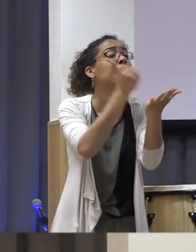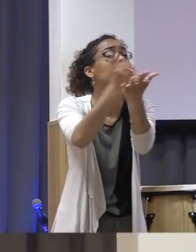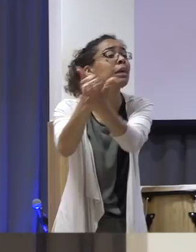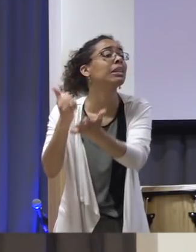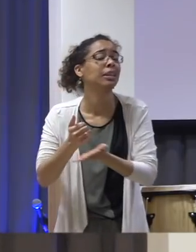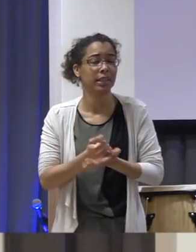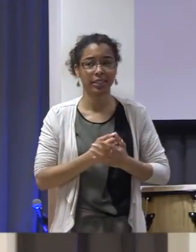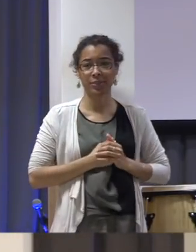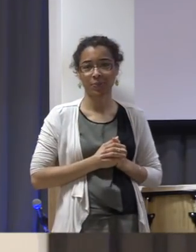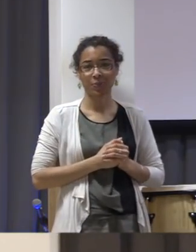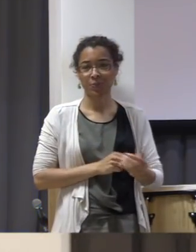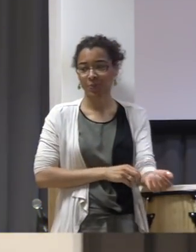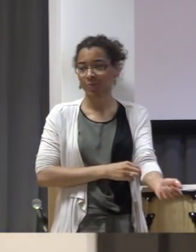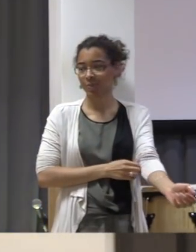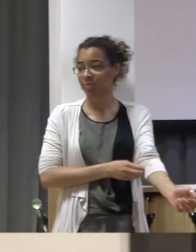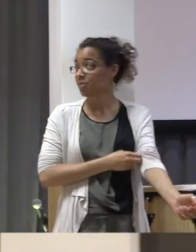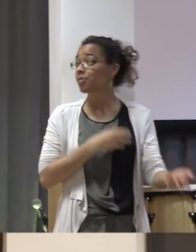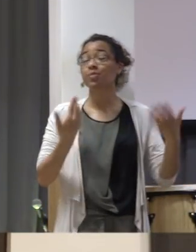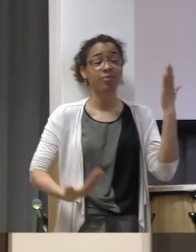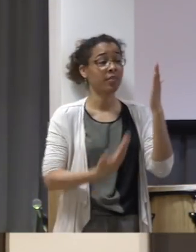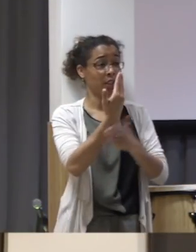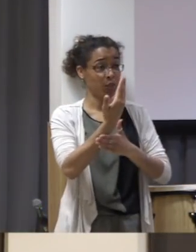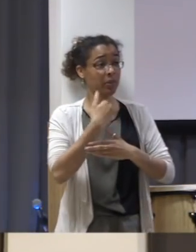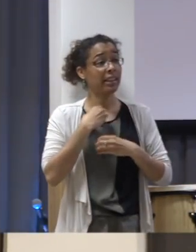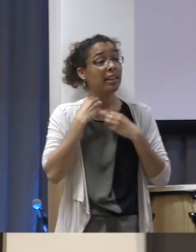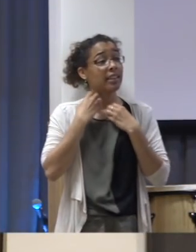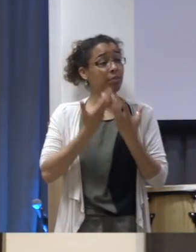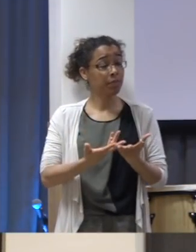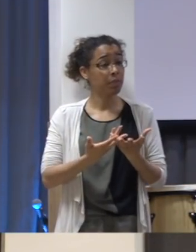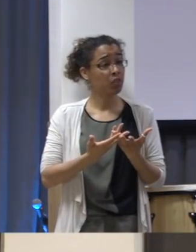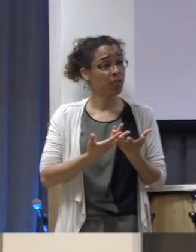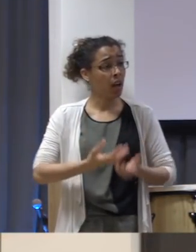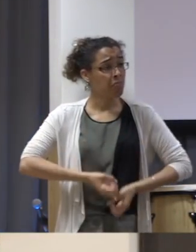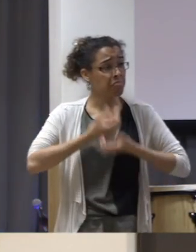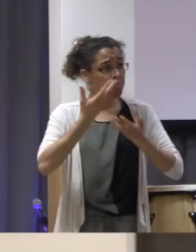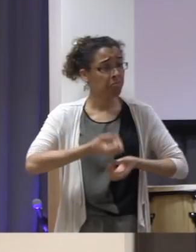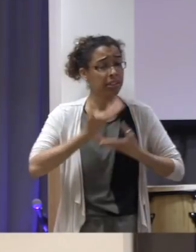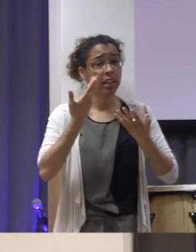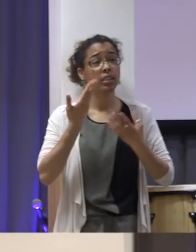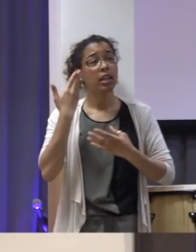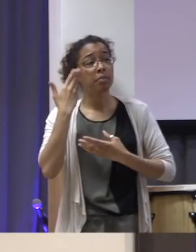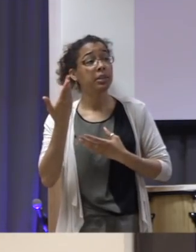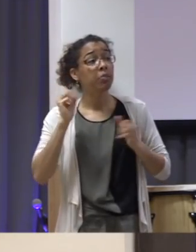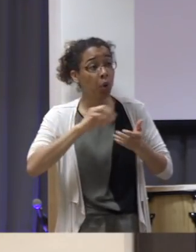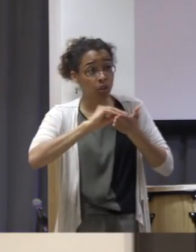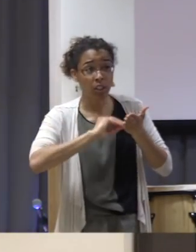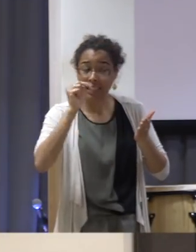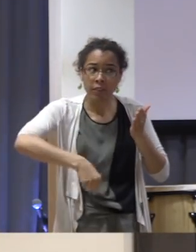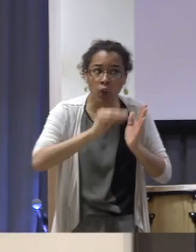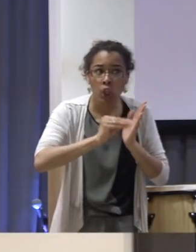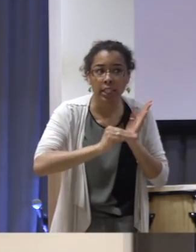amen. Voilà, ce matin, je vous apporte vraiment un message. Si vous avez de quoi noter, il faut